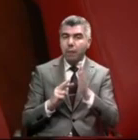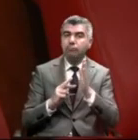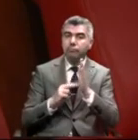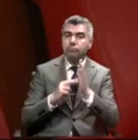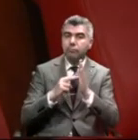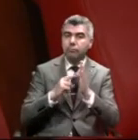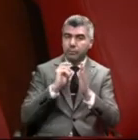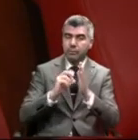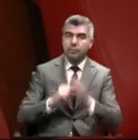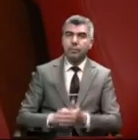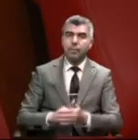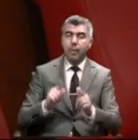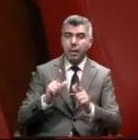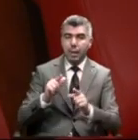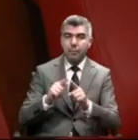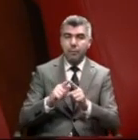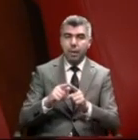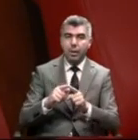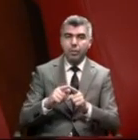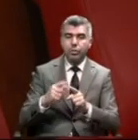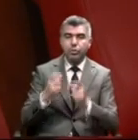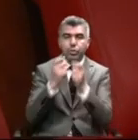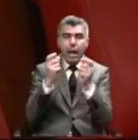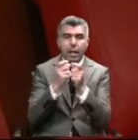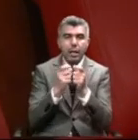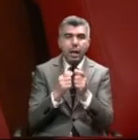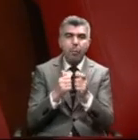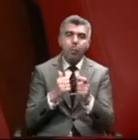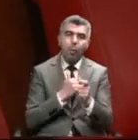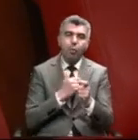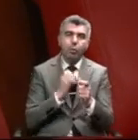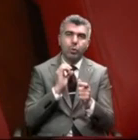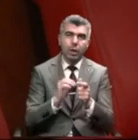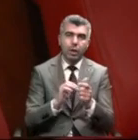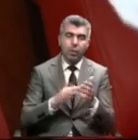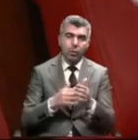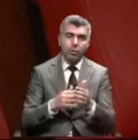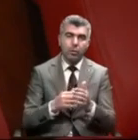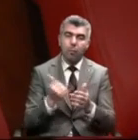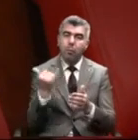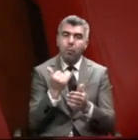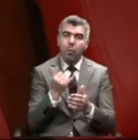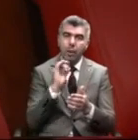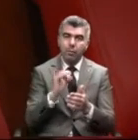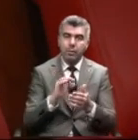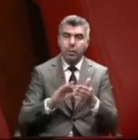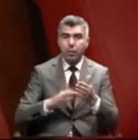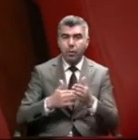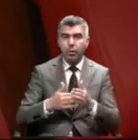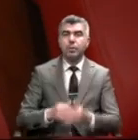كاين المقاول الذاتي اللي هي منظومه مهمه لتصاوبات باش دمج